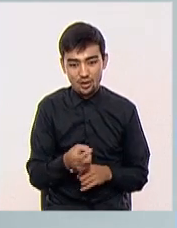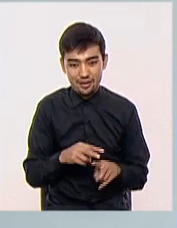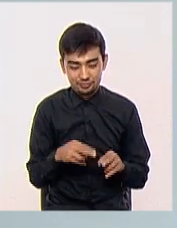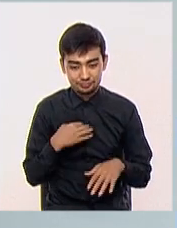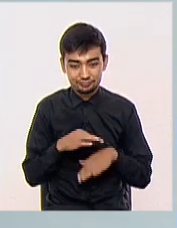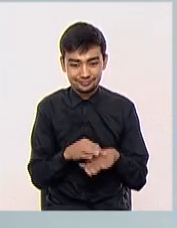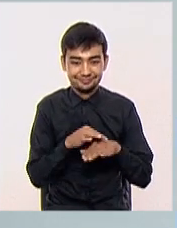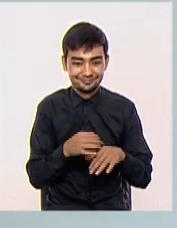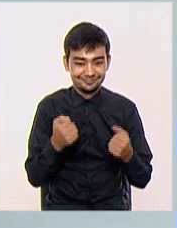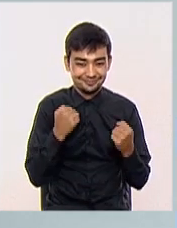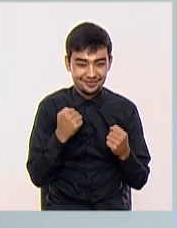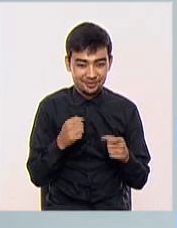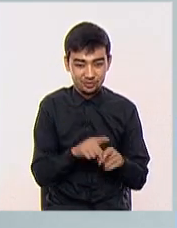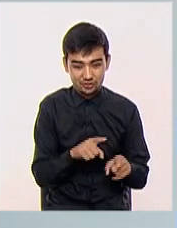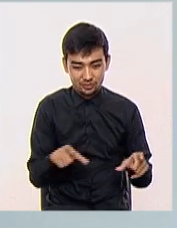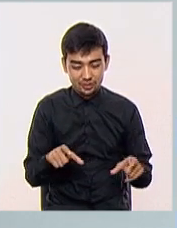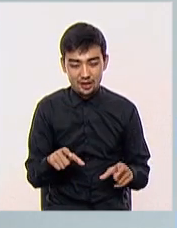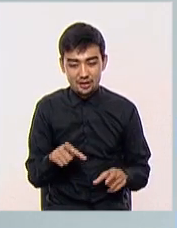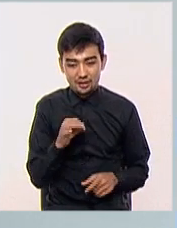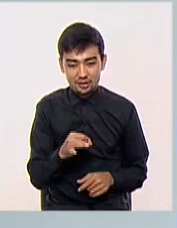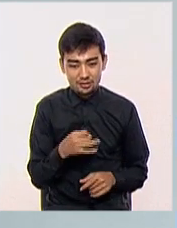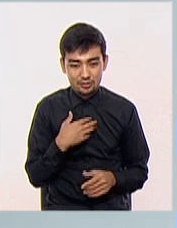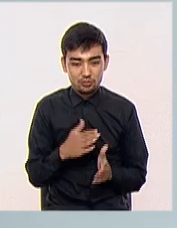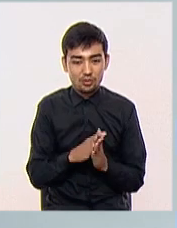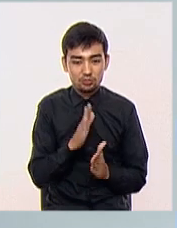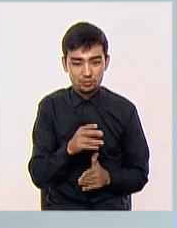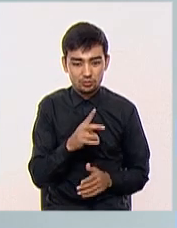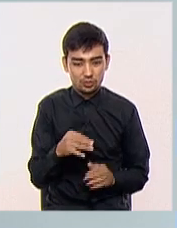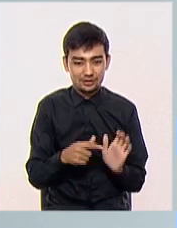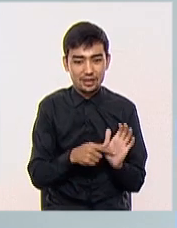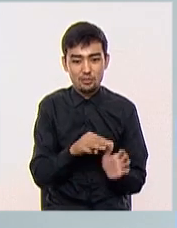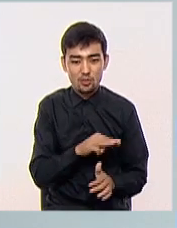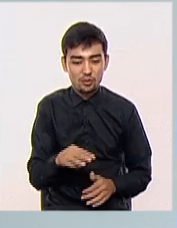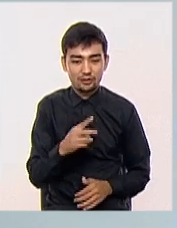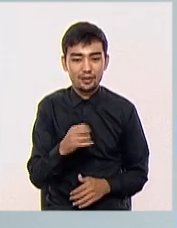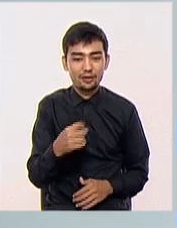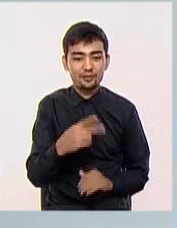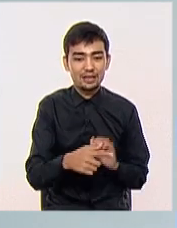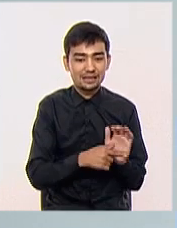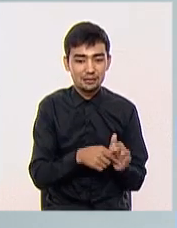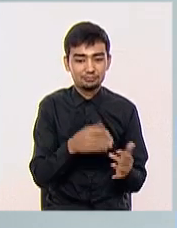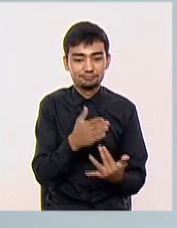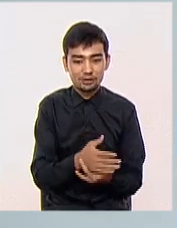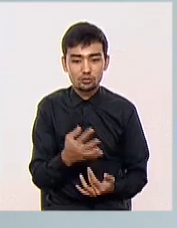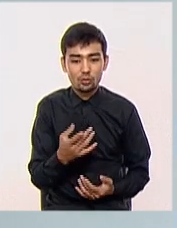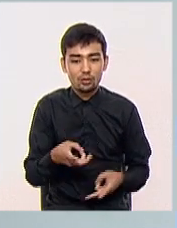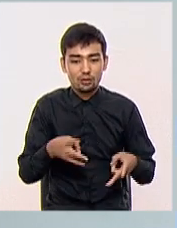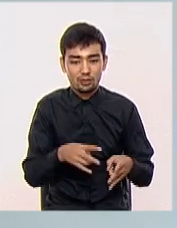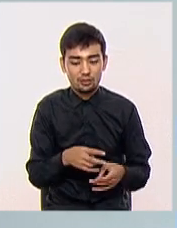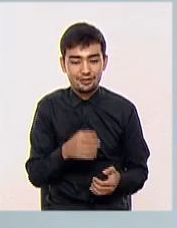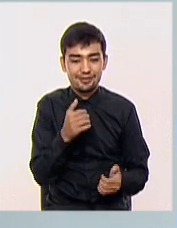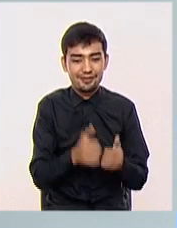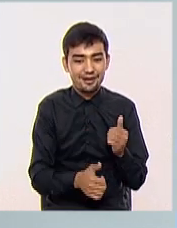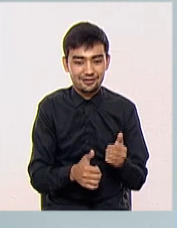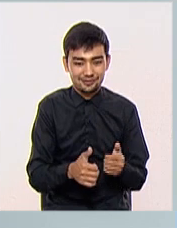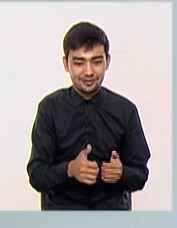тренеров, и мы, допустим, будем просить, 7 миллионов поделите на 27, сколько останется на каждый? На